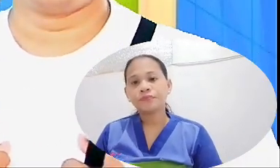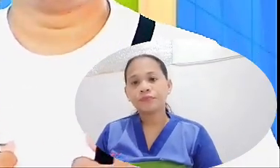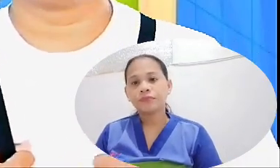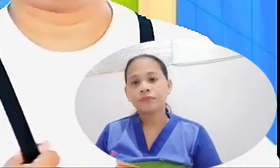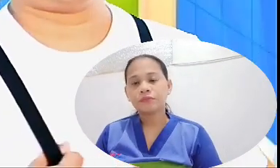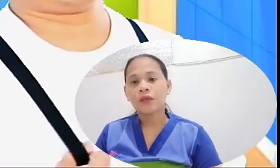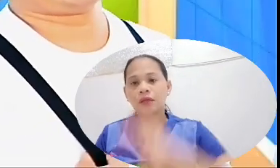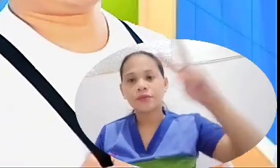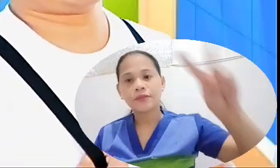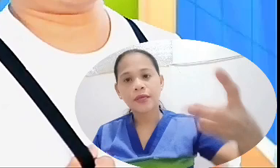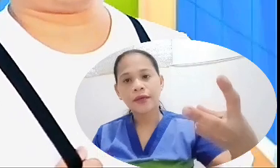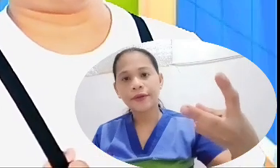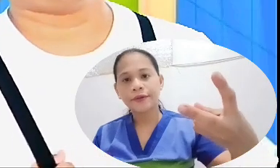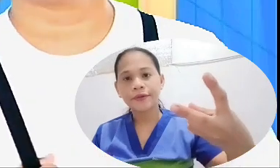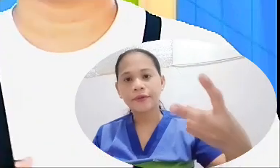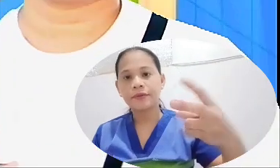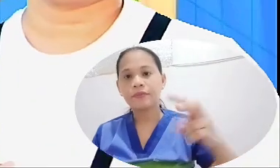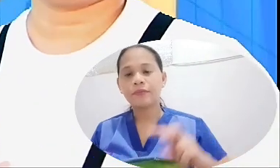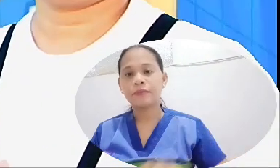Pangalawa,